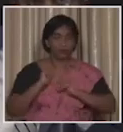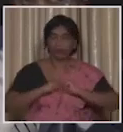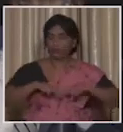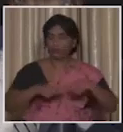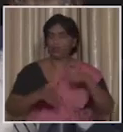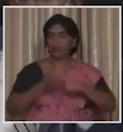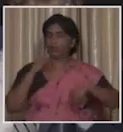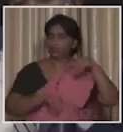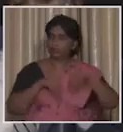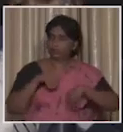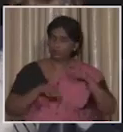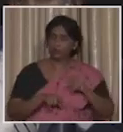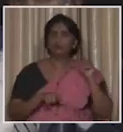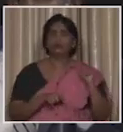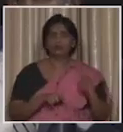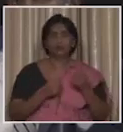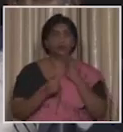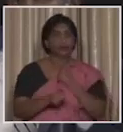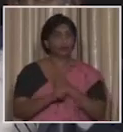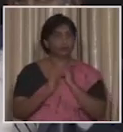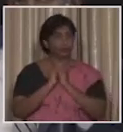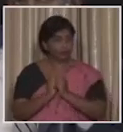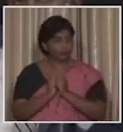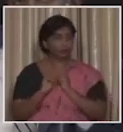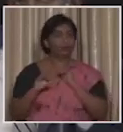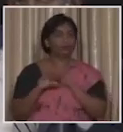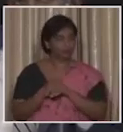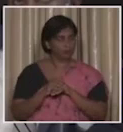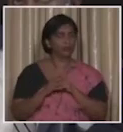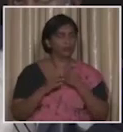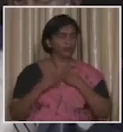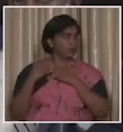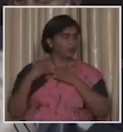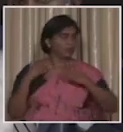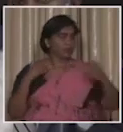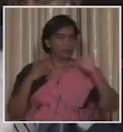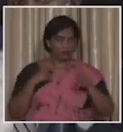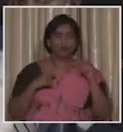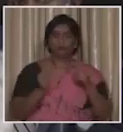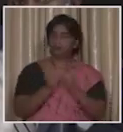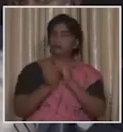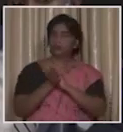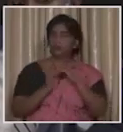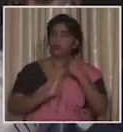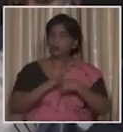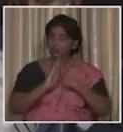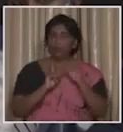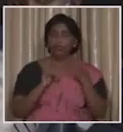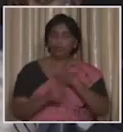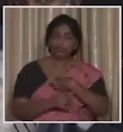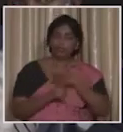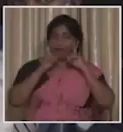දේශපාලන ජීවිතය තුලත් එතුමාගේ ගුරු වෘත්තියේ භූමිකාව තුලත් එතුමා දීර්ඝ කාලීනව සේවය කරේ මේ රටේ දුක්